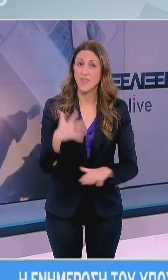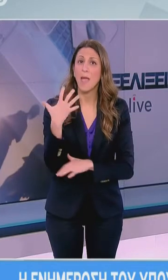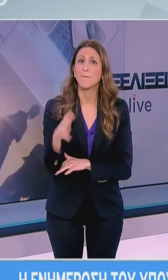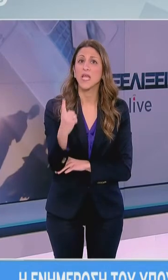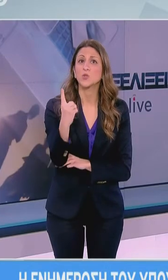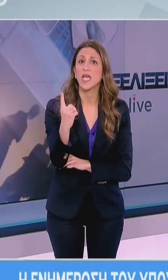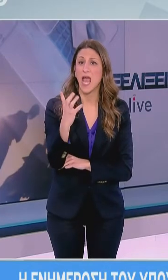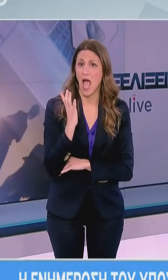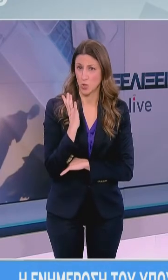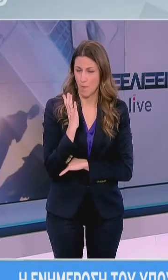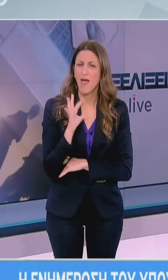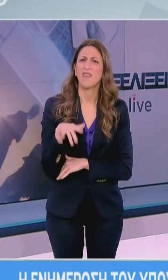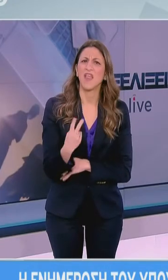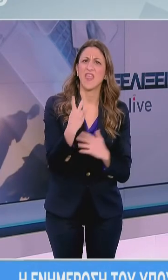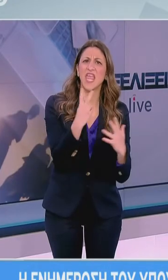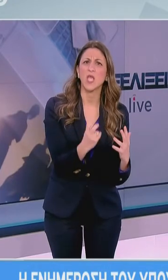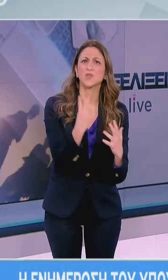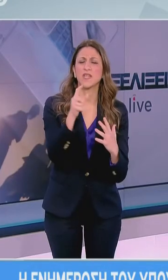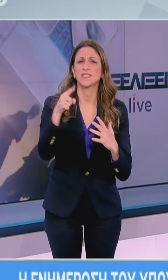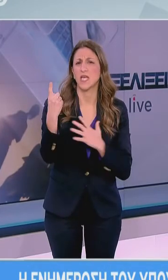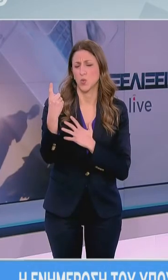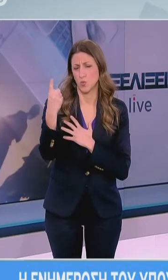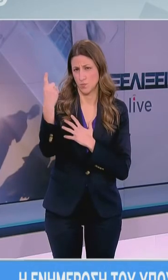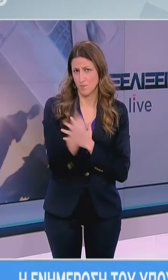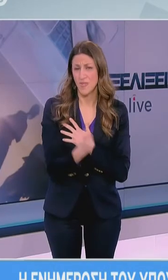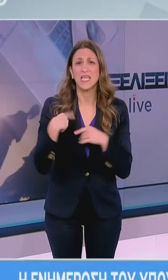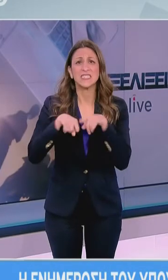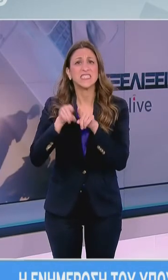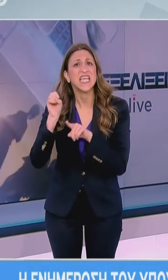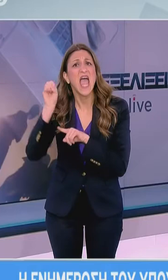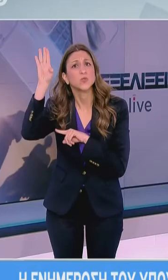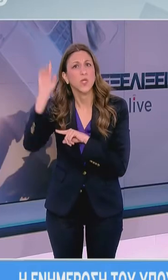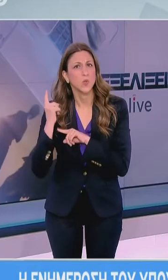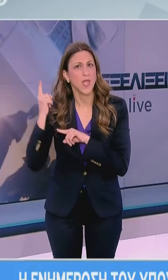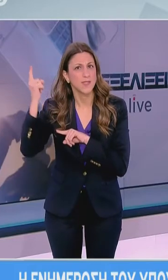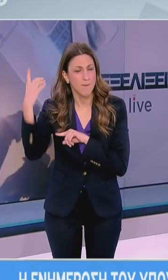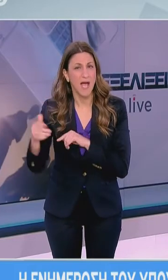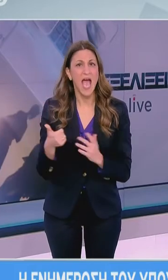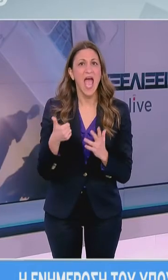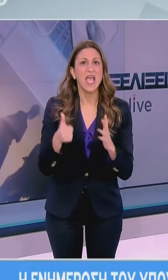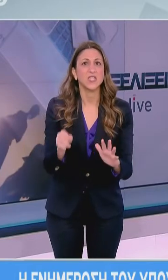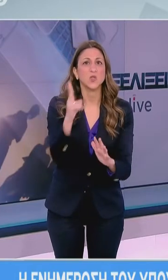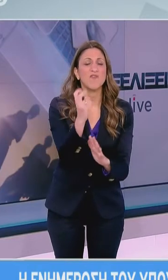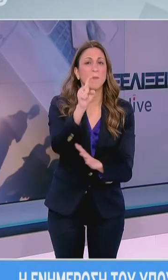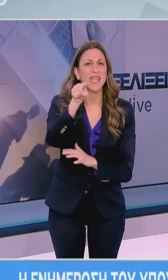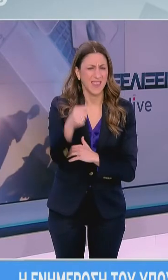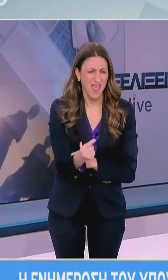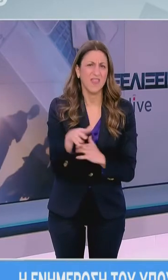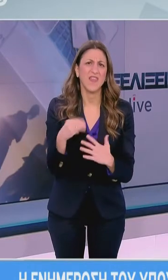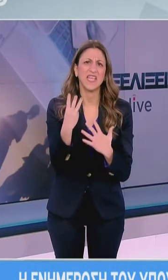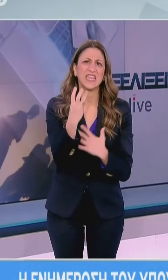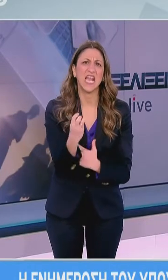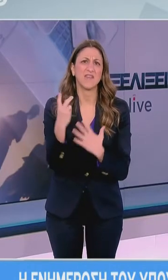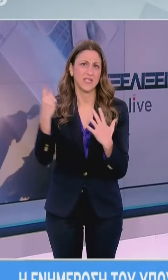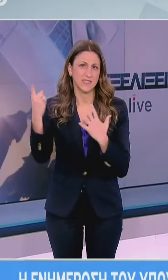501 κρούσματα, δηλαδή το 27,3% θεωρούνται σχετιζόμενα με ταξίδι από το εξωτερικό και 679, το